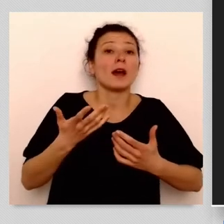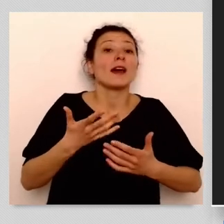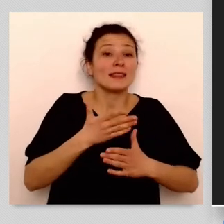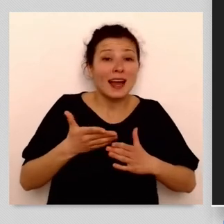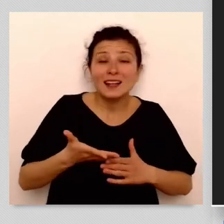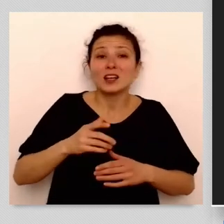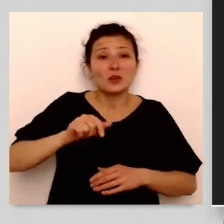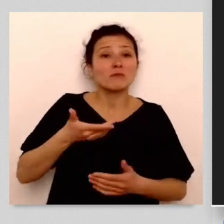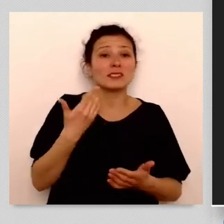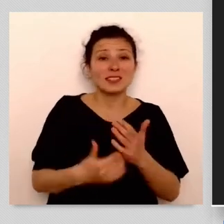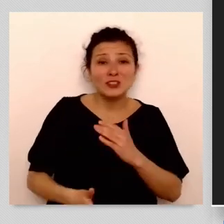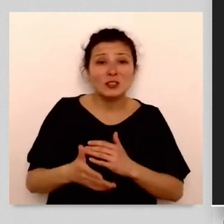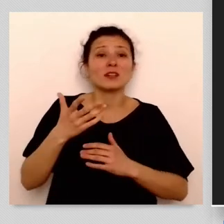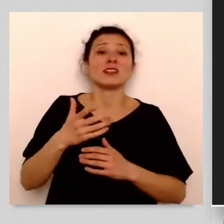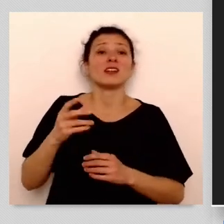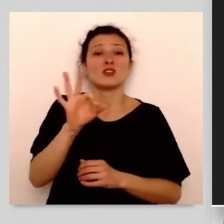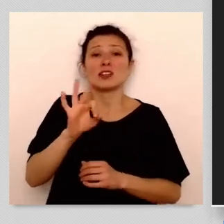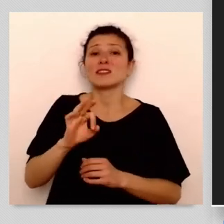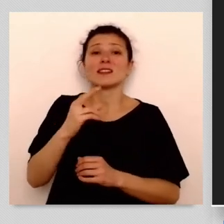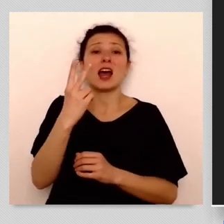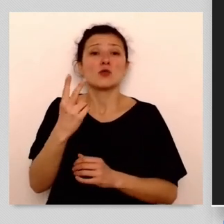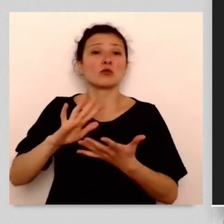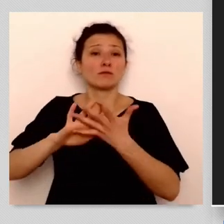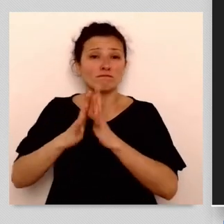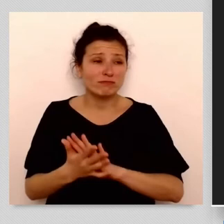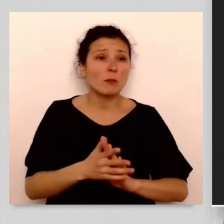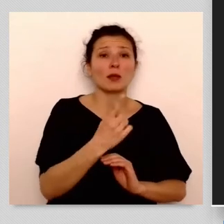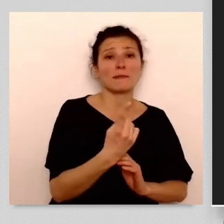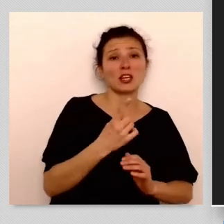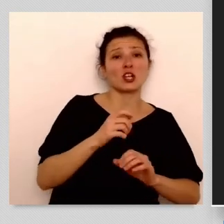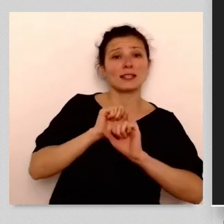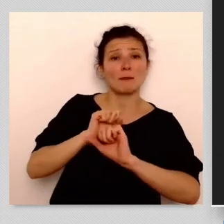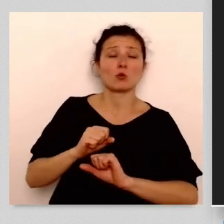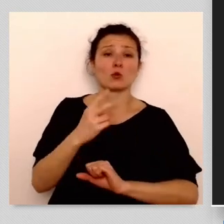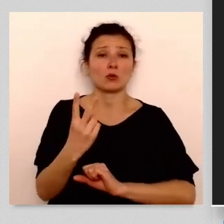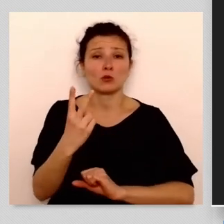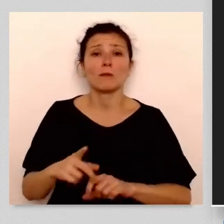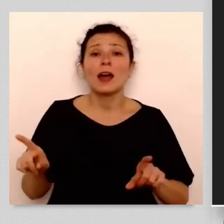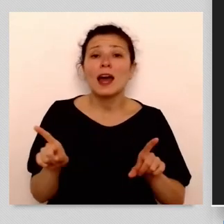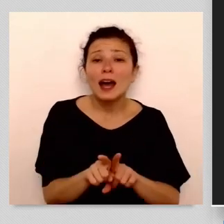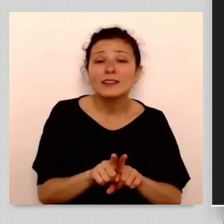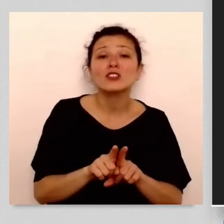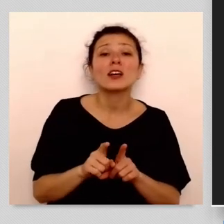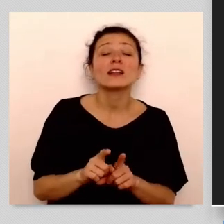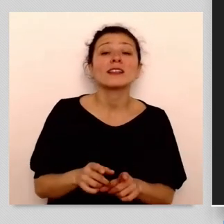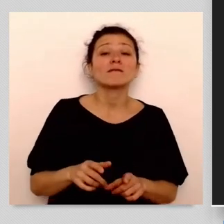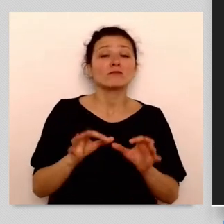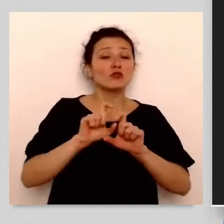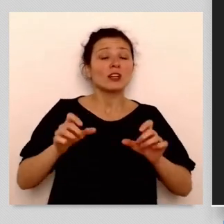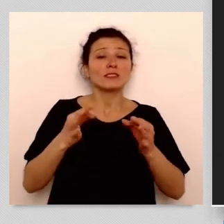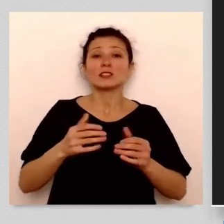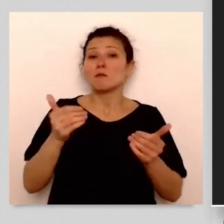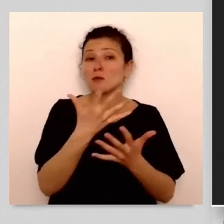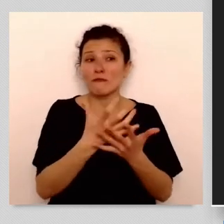pierwsza będzie blokowała drugą, ale też na tę premię zapóźnieniową tak zwaną, którą możemy wykorzystać i nie powtarzać